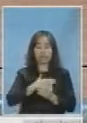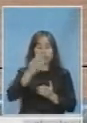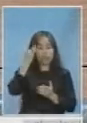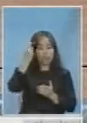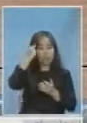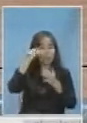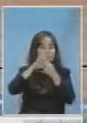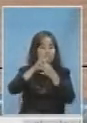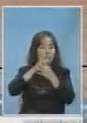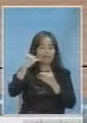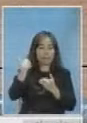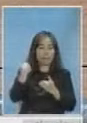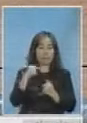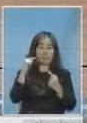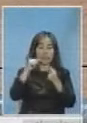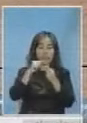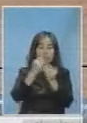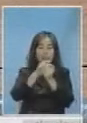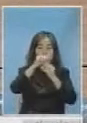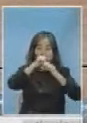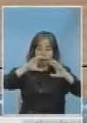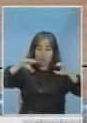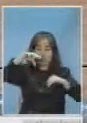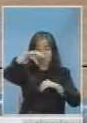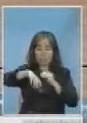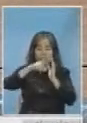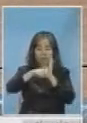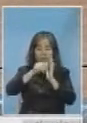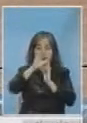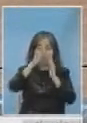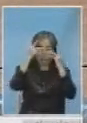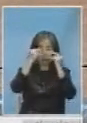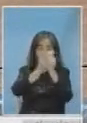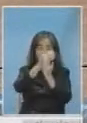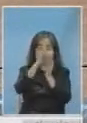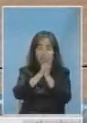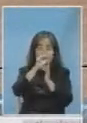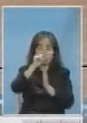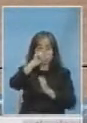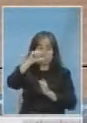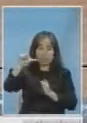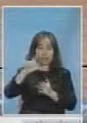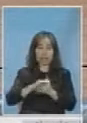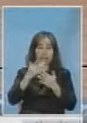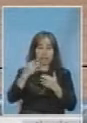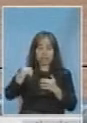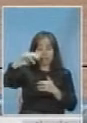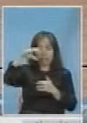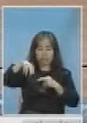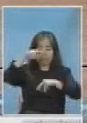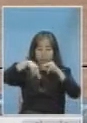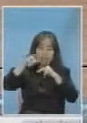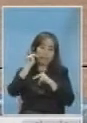ครับเฉพาะเงินราชการรับของสำนักเลขาธิการนายกเนี่ยก็20 ล้านของสำนักข่าวกรองแห่งชาติเนี่ยก็ว่